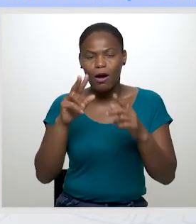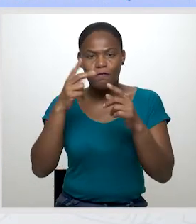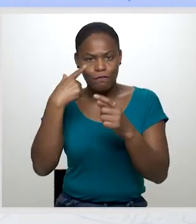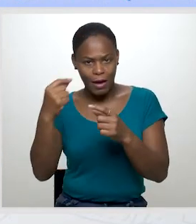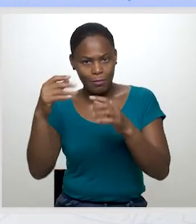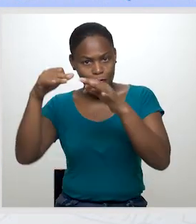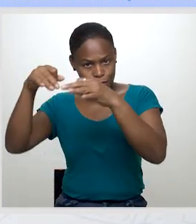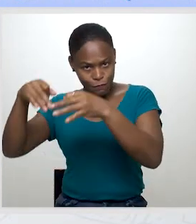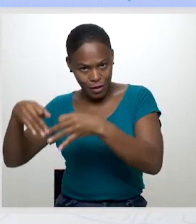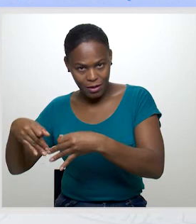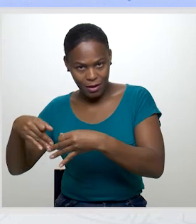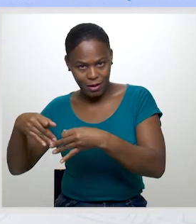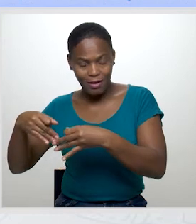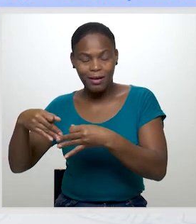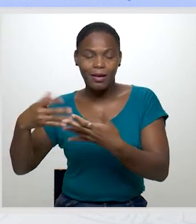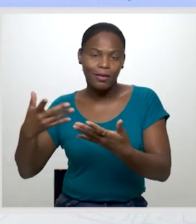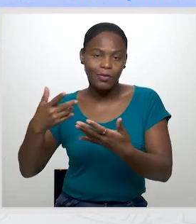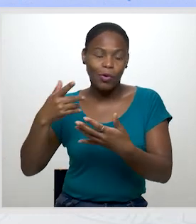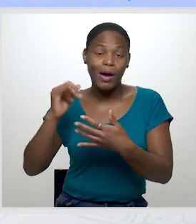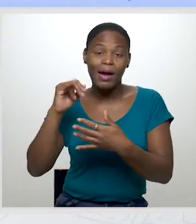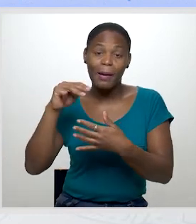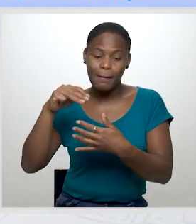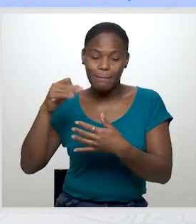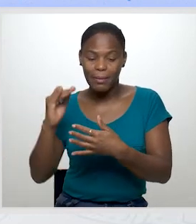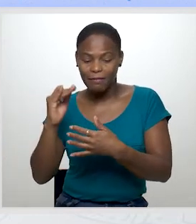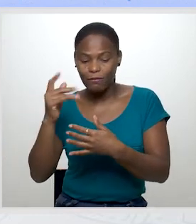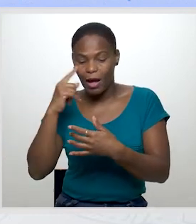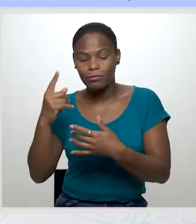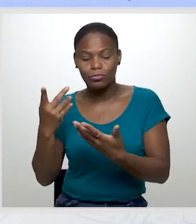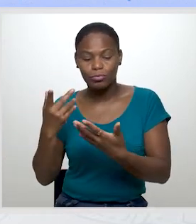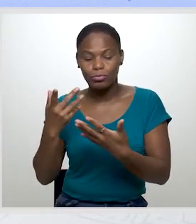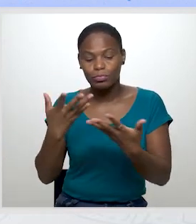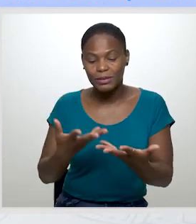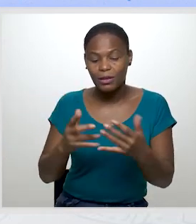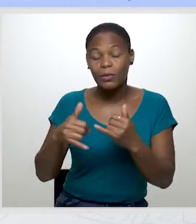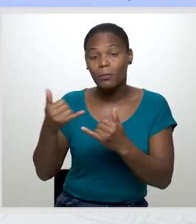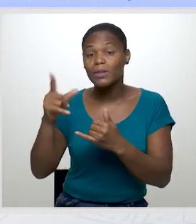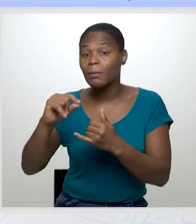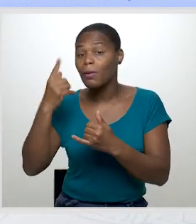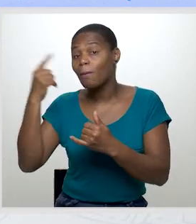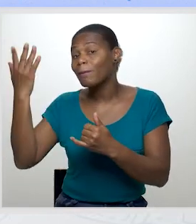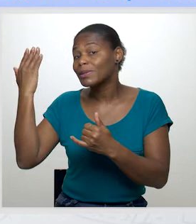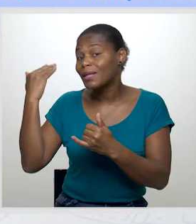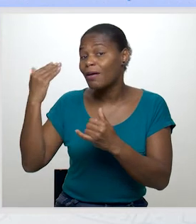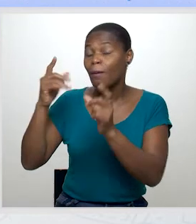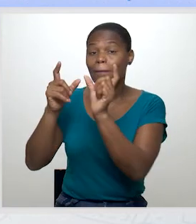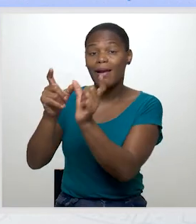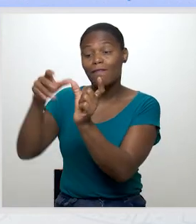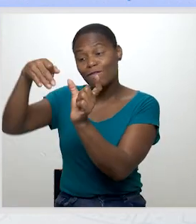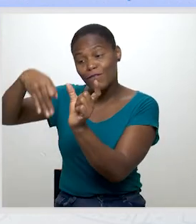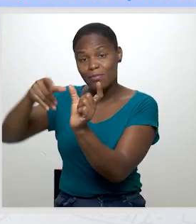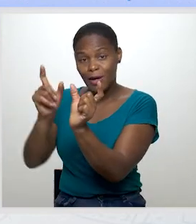première personne du pluriel et le radical de l'imparfait. Que remarques-tu? Quel verbe